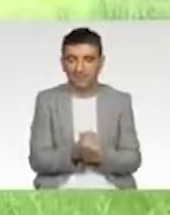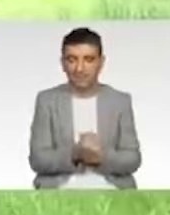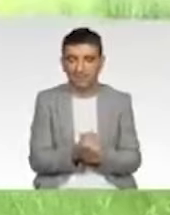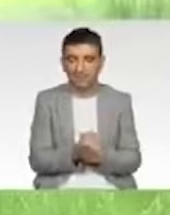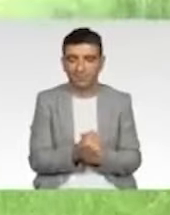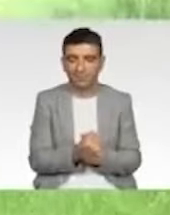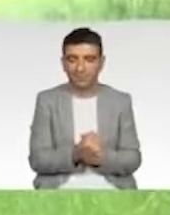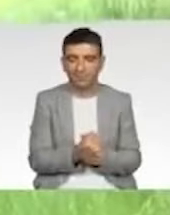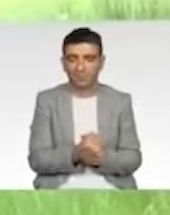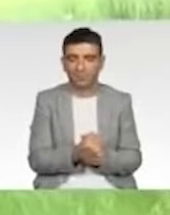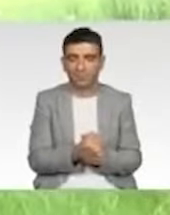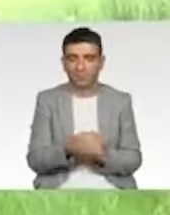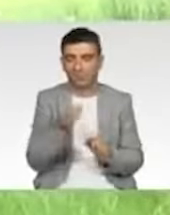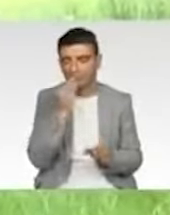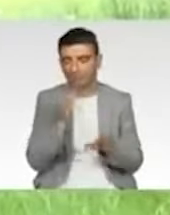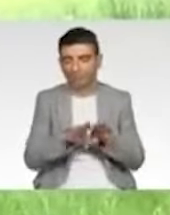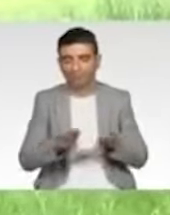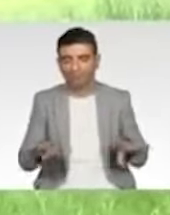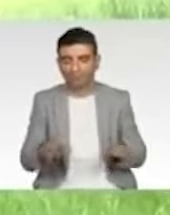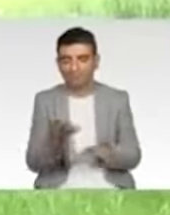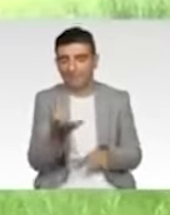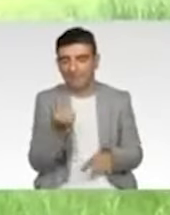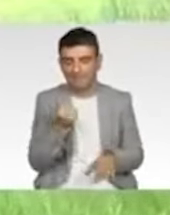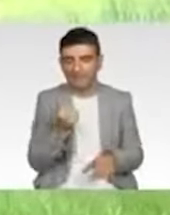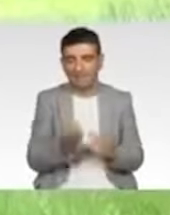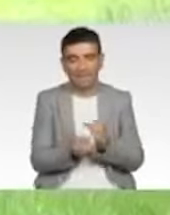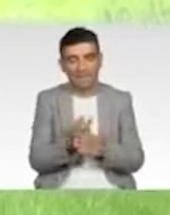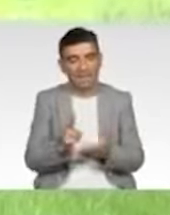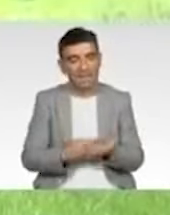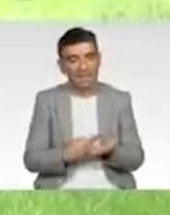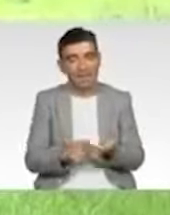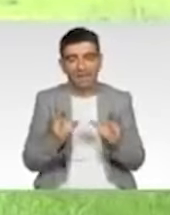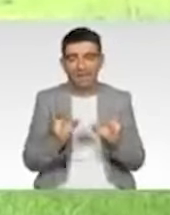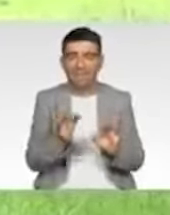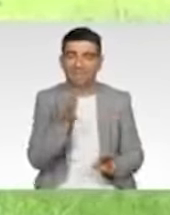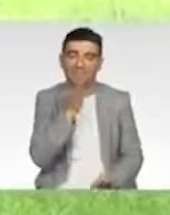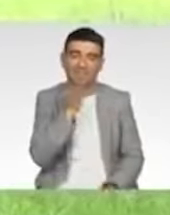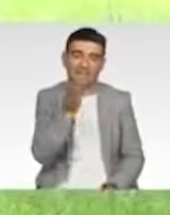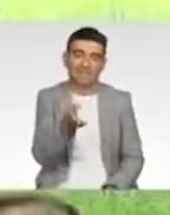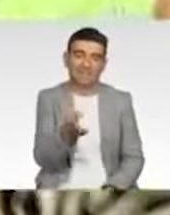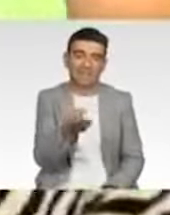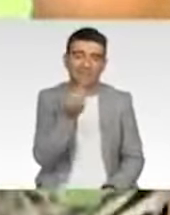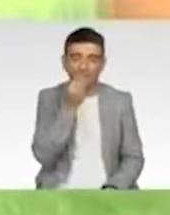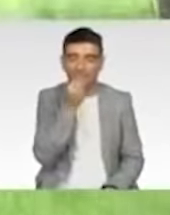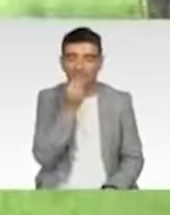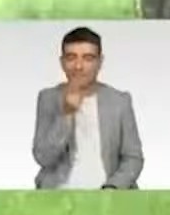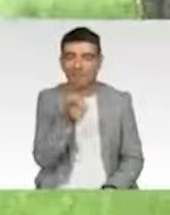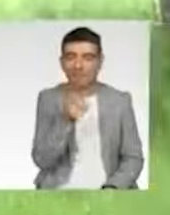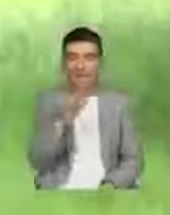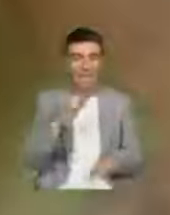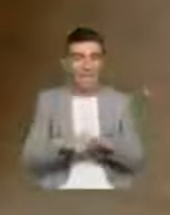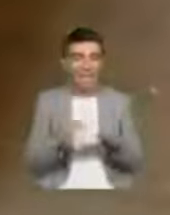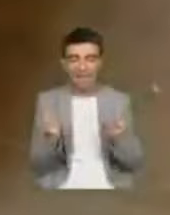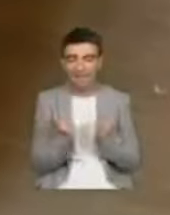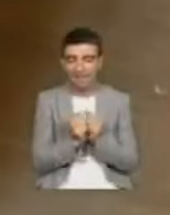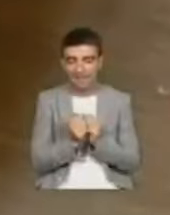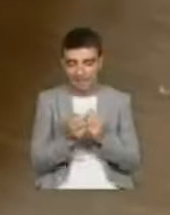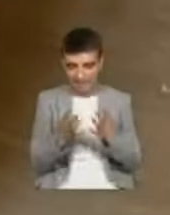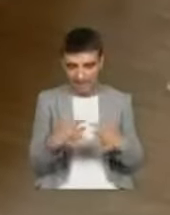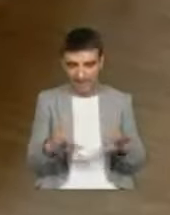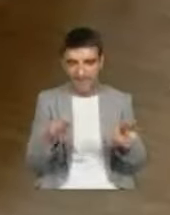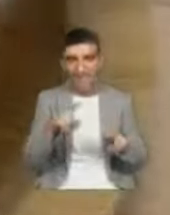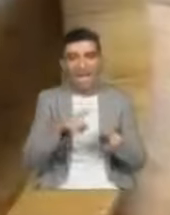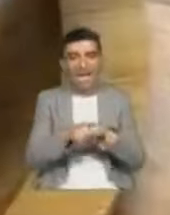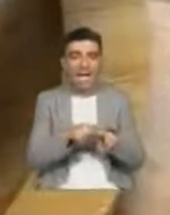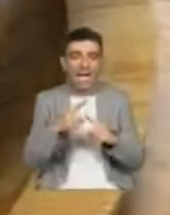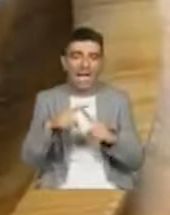sorfamızı alıp kahvaltımıza başlayabiliriz. Yemeklerimizi el birliğiyle hazırlayan